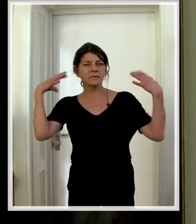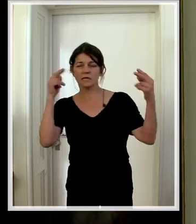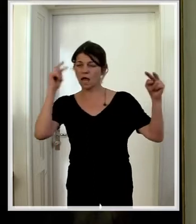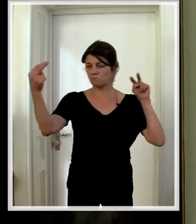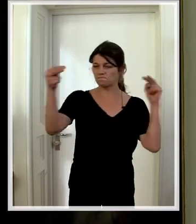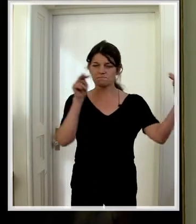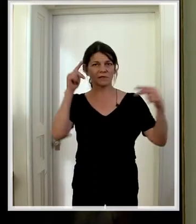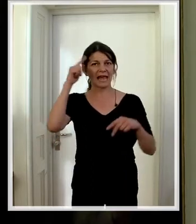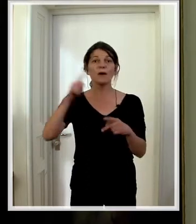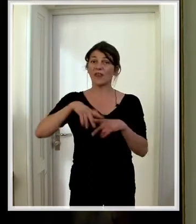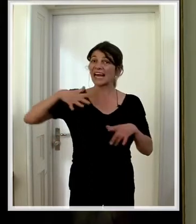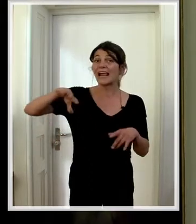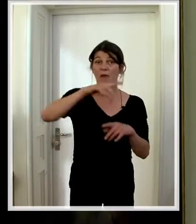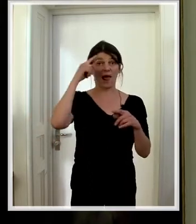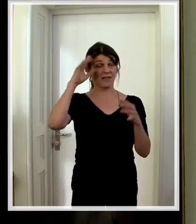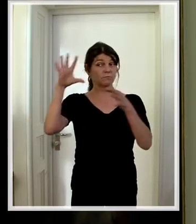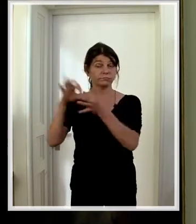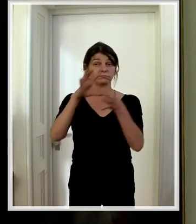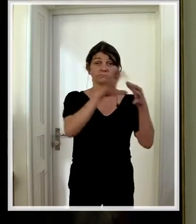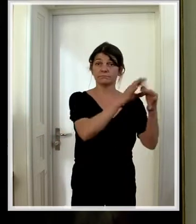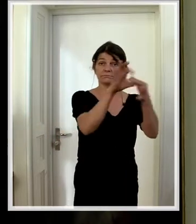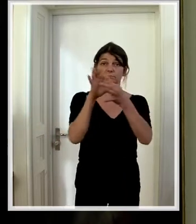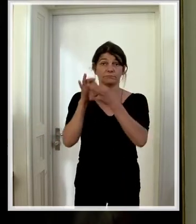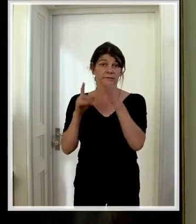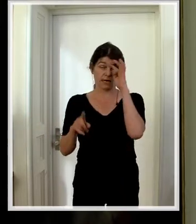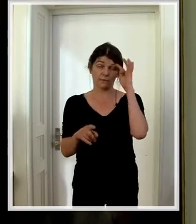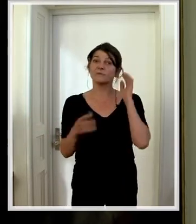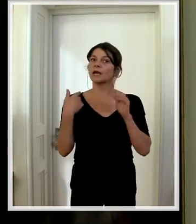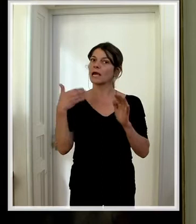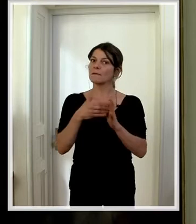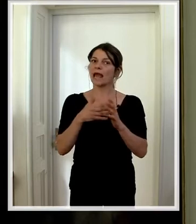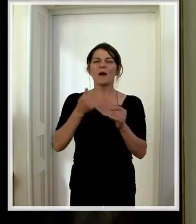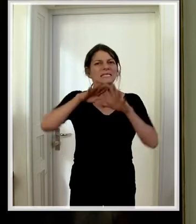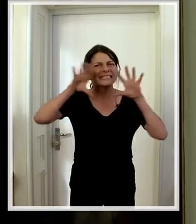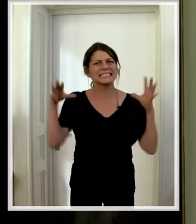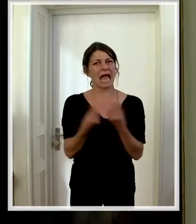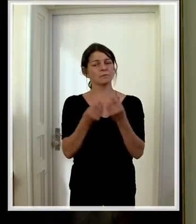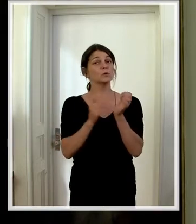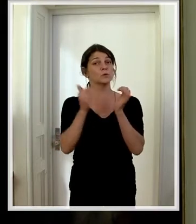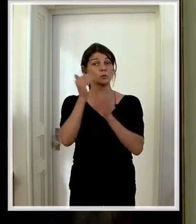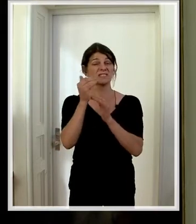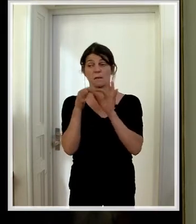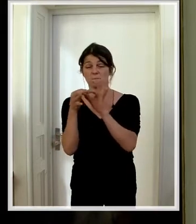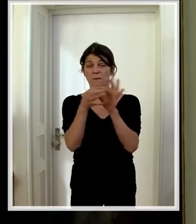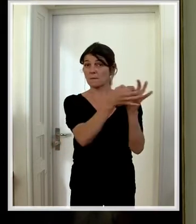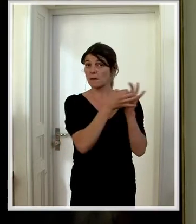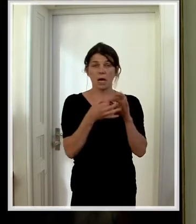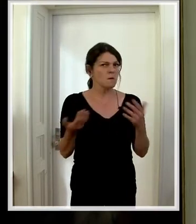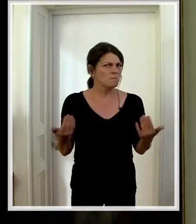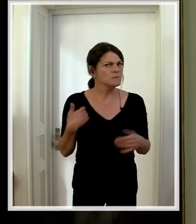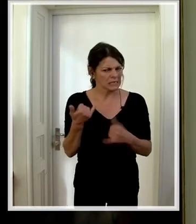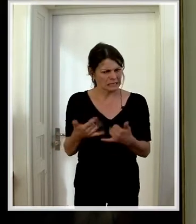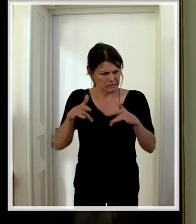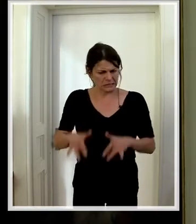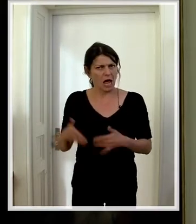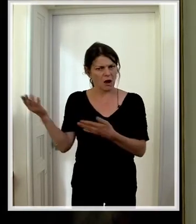und regional denken, so wie der Erich gesehen hat. Wir brauchen ein regional eingebettetes Gesamtsystem und das haben wir eigentlich hier